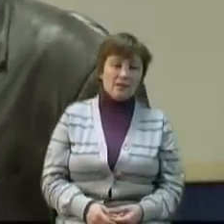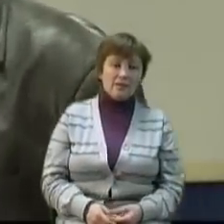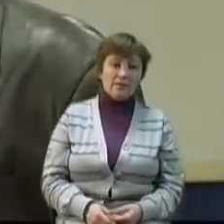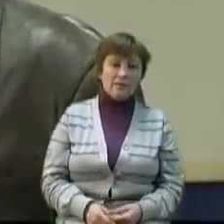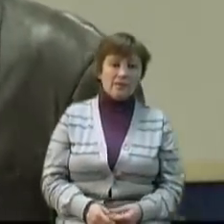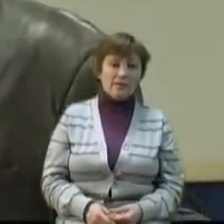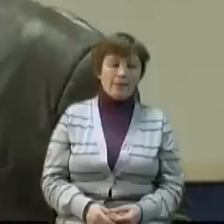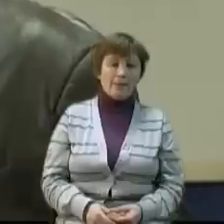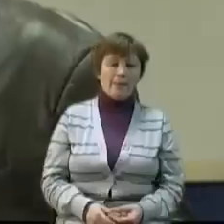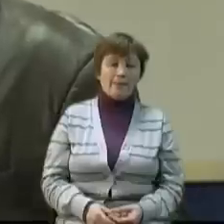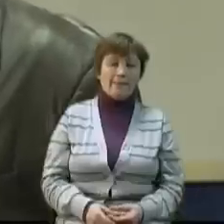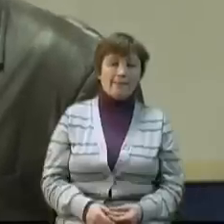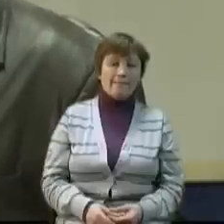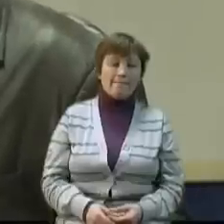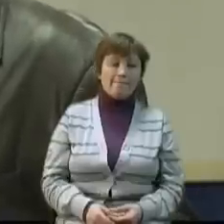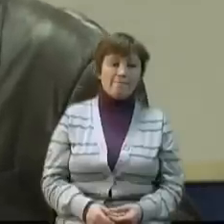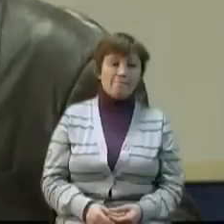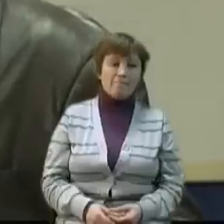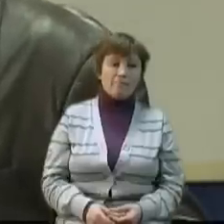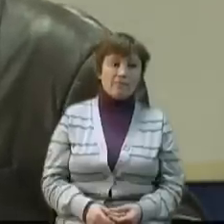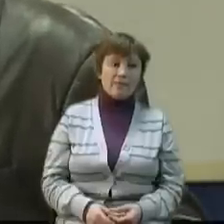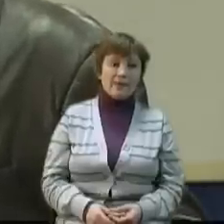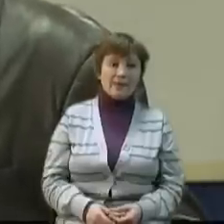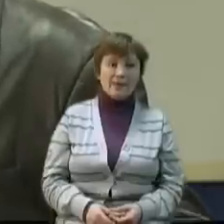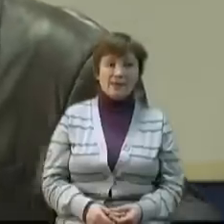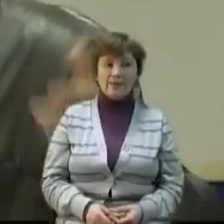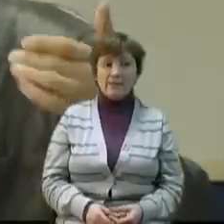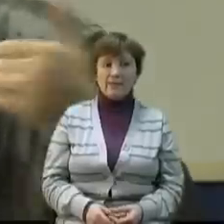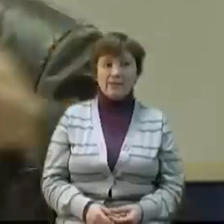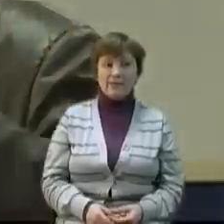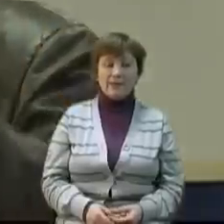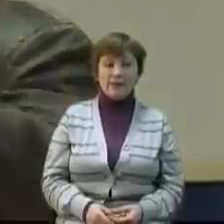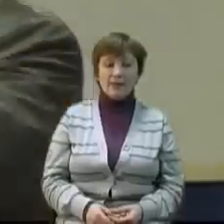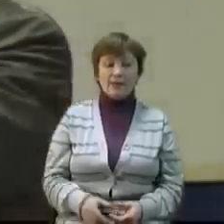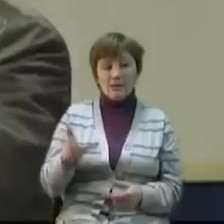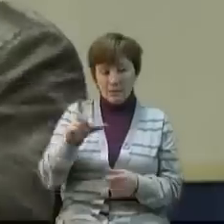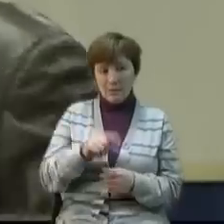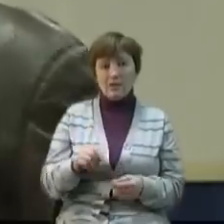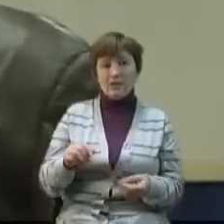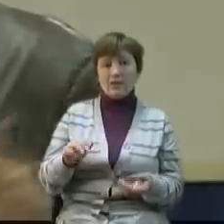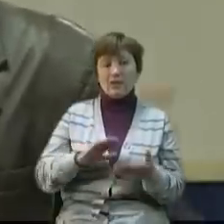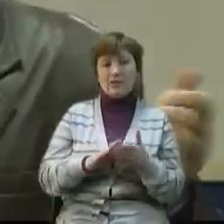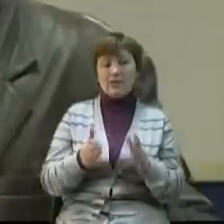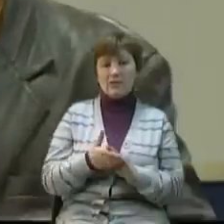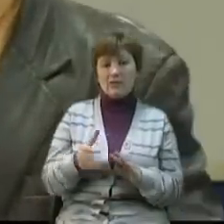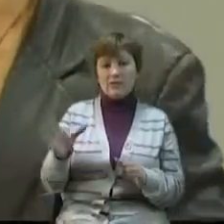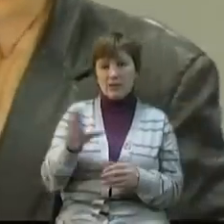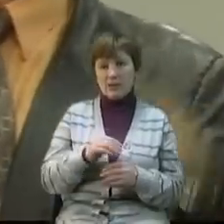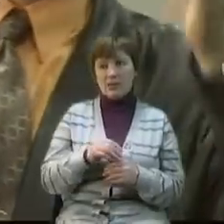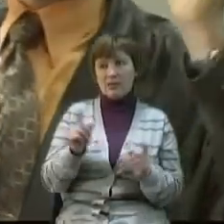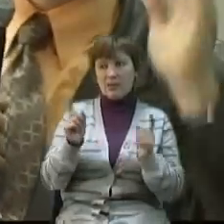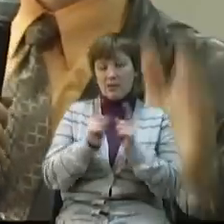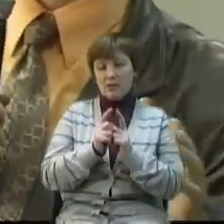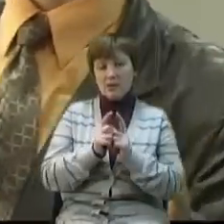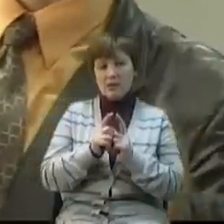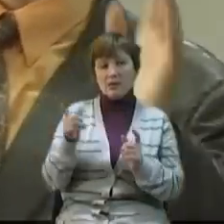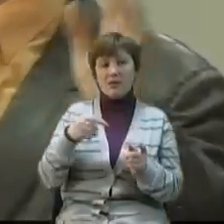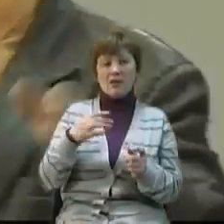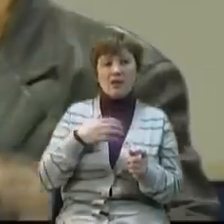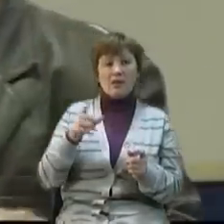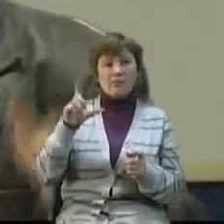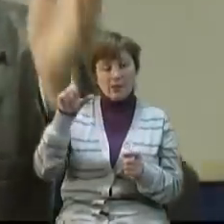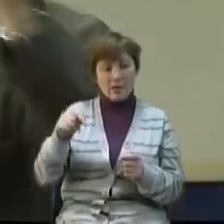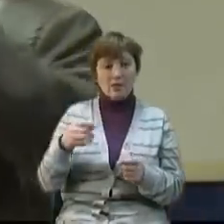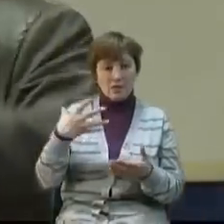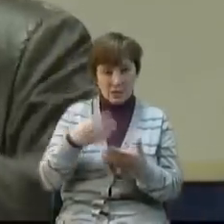Когда мне было 17 лет, и ему тоже. И я ему говорю, заедь ко мне, мы поедем. А он говорит, Саша, я поеду по